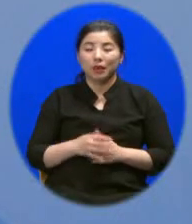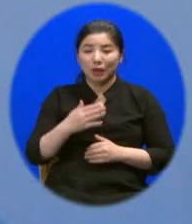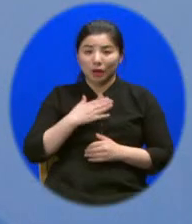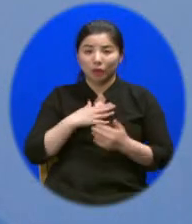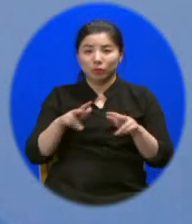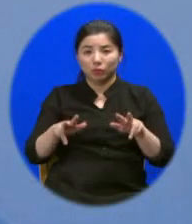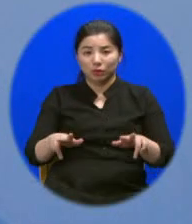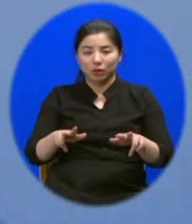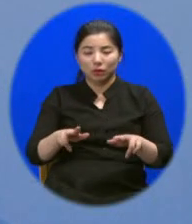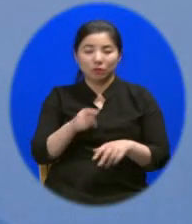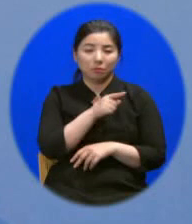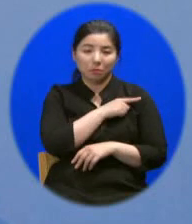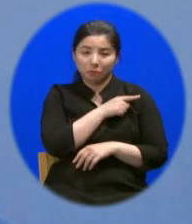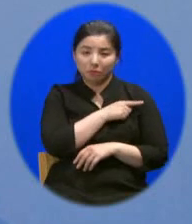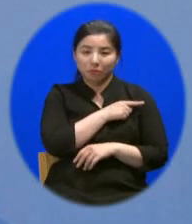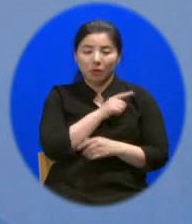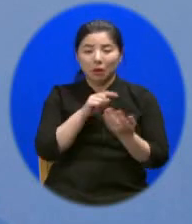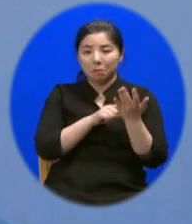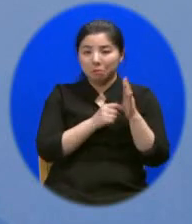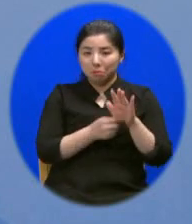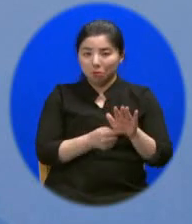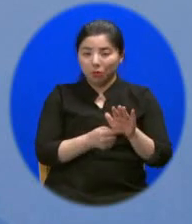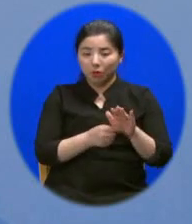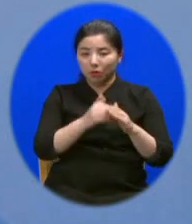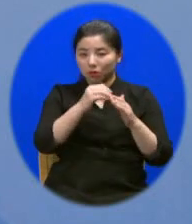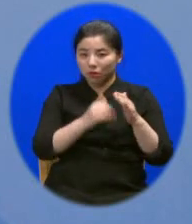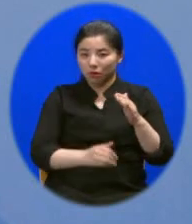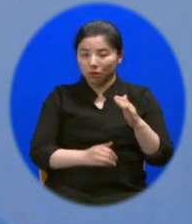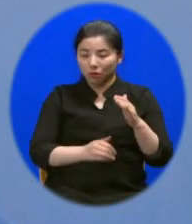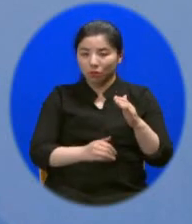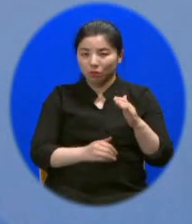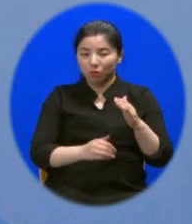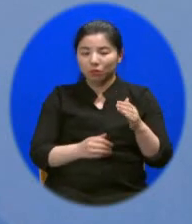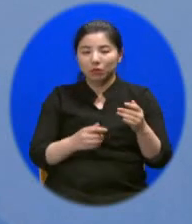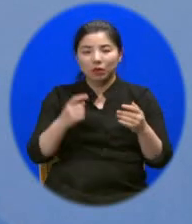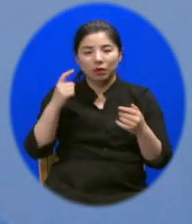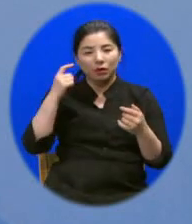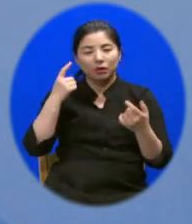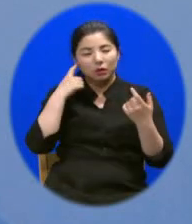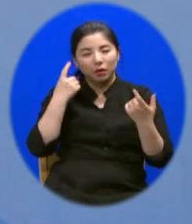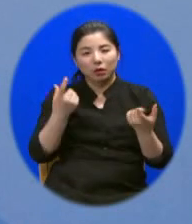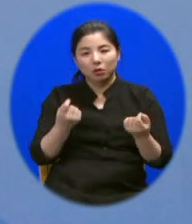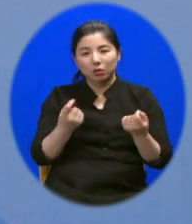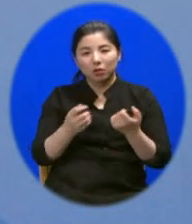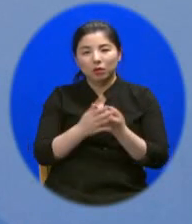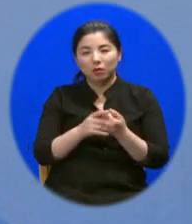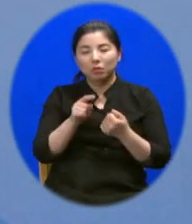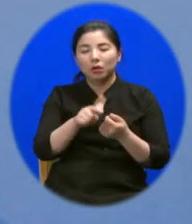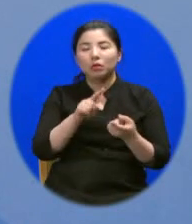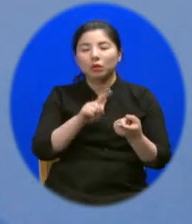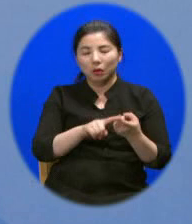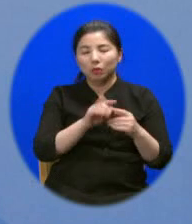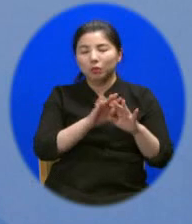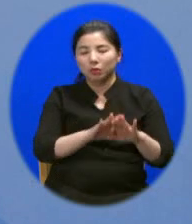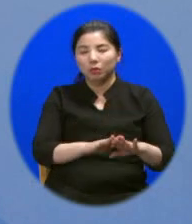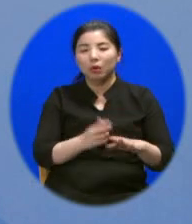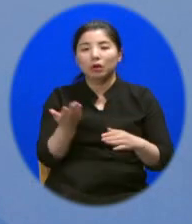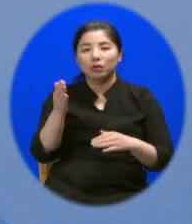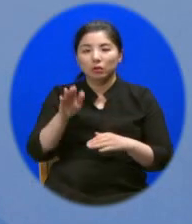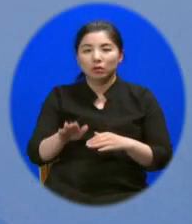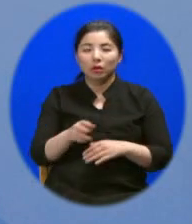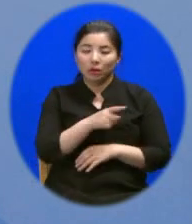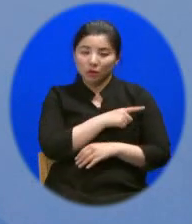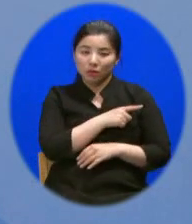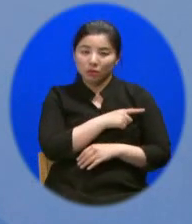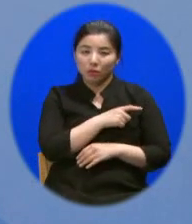저도 지금 이 모선 후보가 발표하신 그 내용은 다 똑같기 때문에 그 부분을 그대로 원형을 하겠습니다 다만 이제